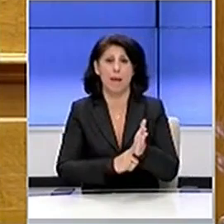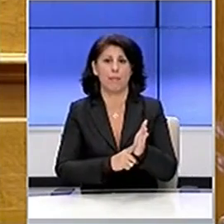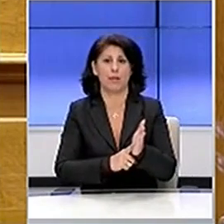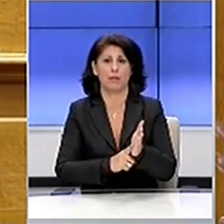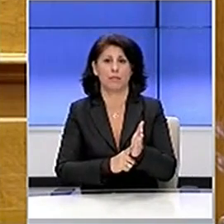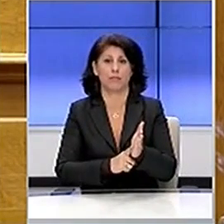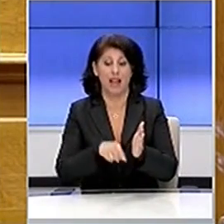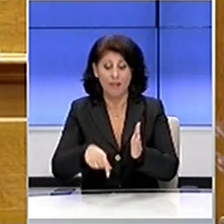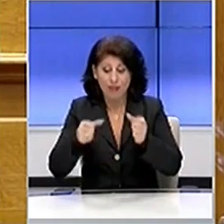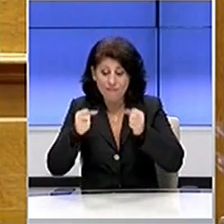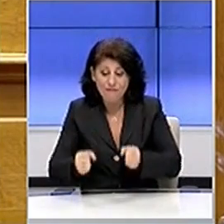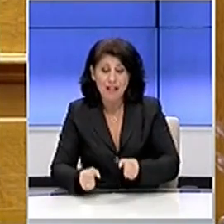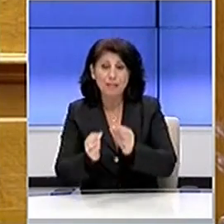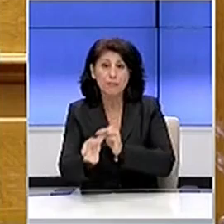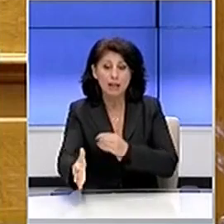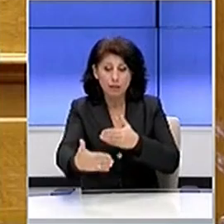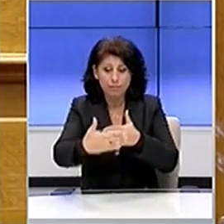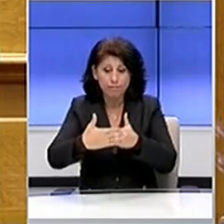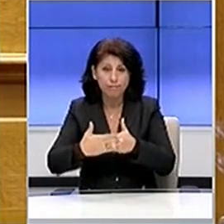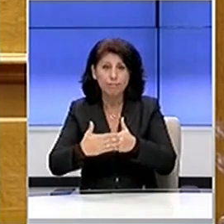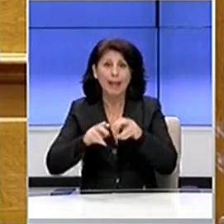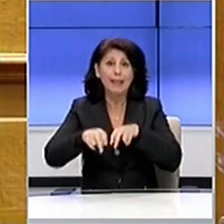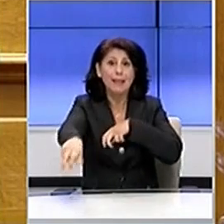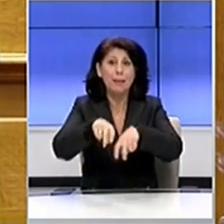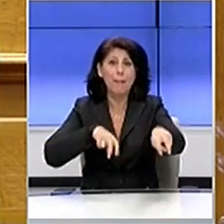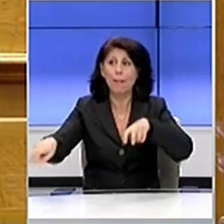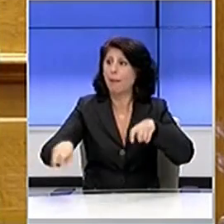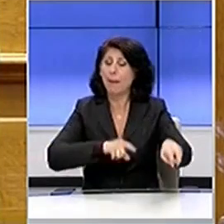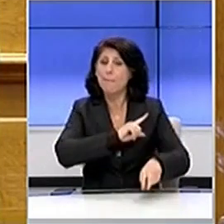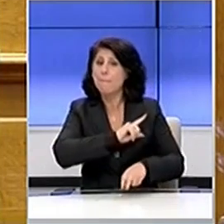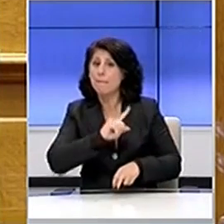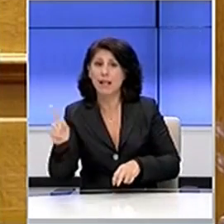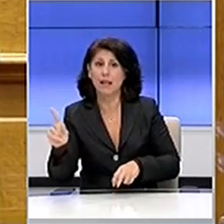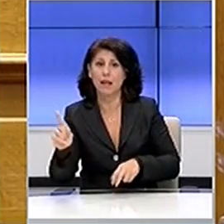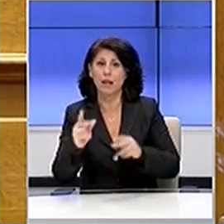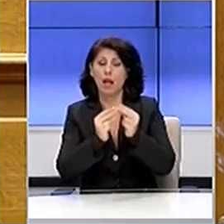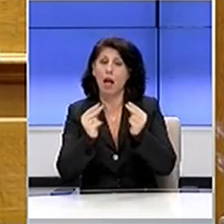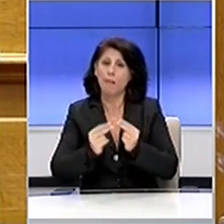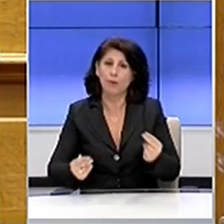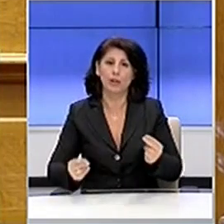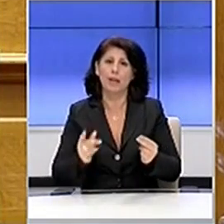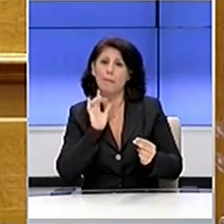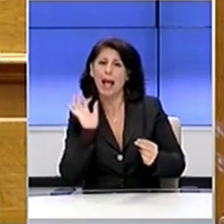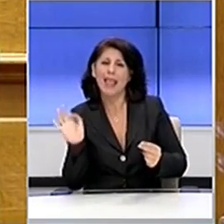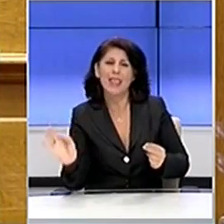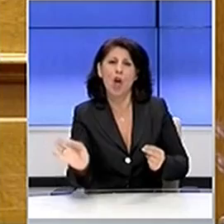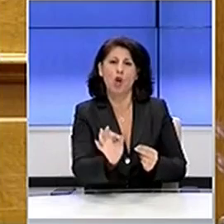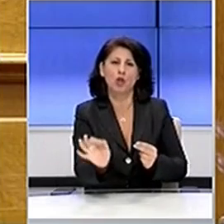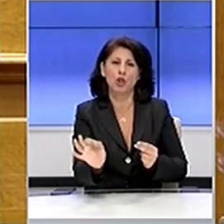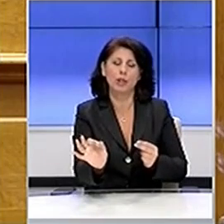να τηρήσουν αυτά τα βασικά μέτρα περιορισμού της κινητικότητας για να περιορίσουμε τον ιό. Η εντύπωσή